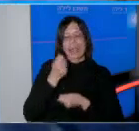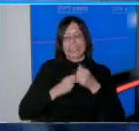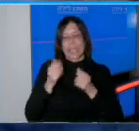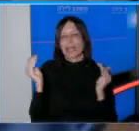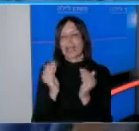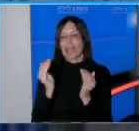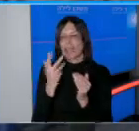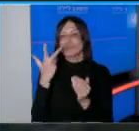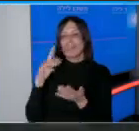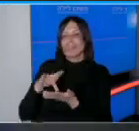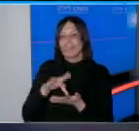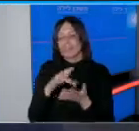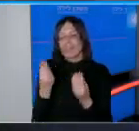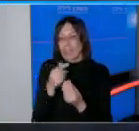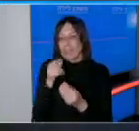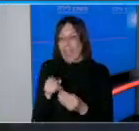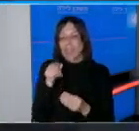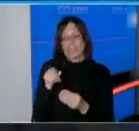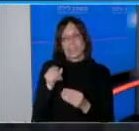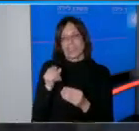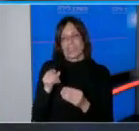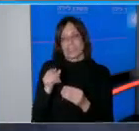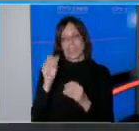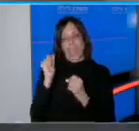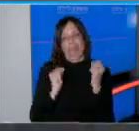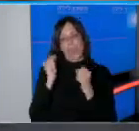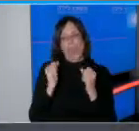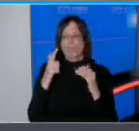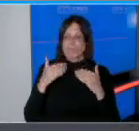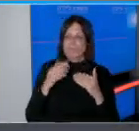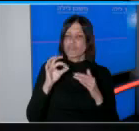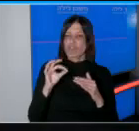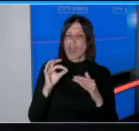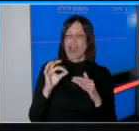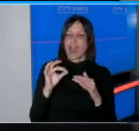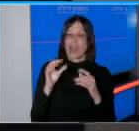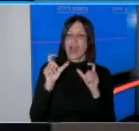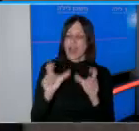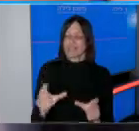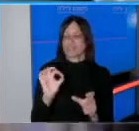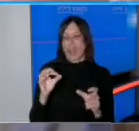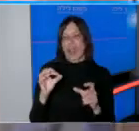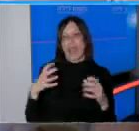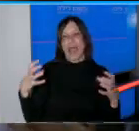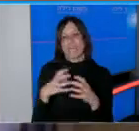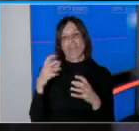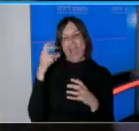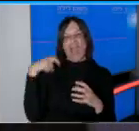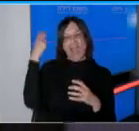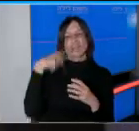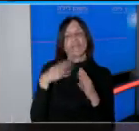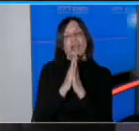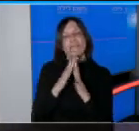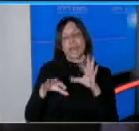הקטנים. שלושת המוקדים האלה הם בעצם מנועי הצמיחה של החברה הערבית. לכן אני מקווה שהבחירות הבאות ידברו